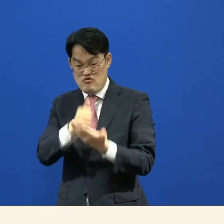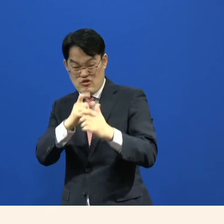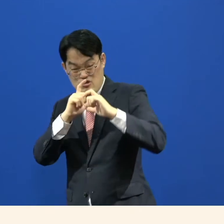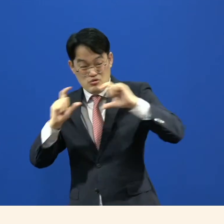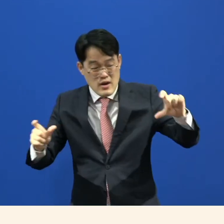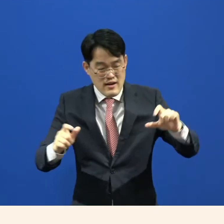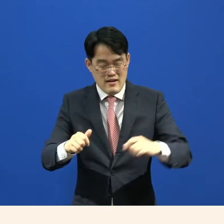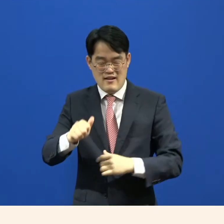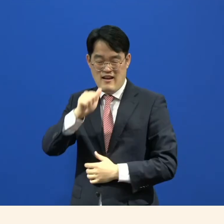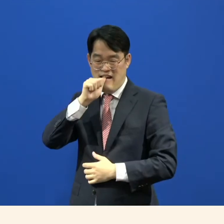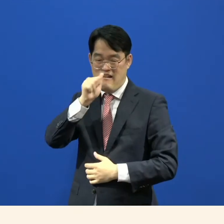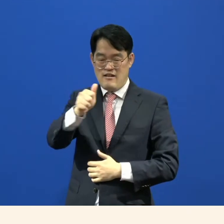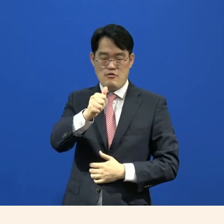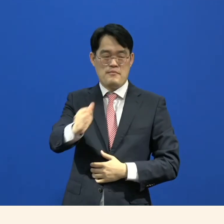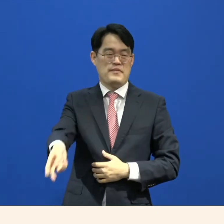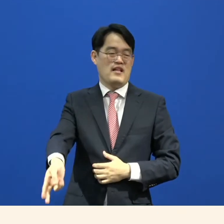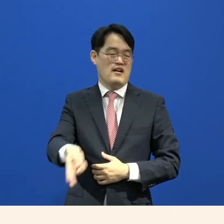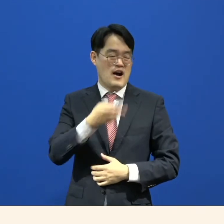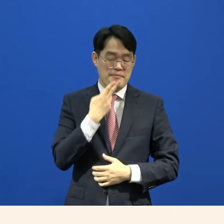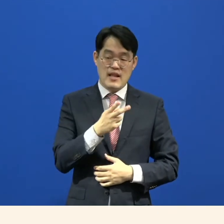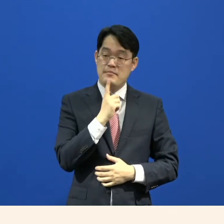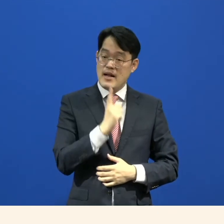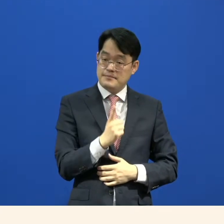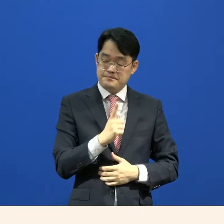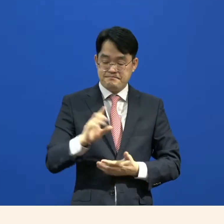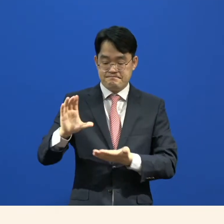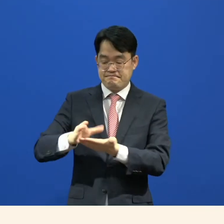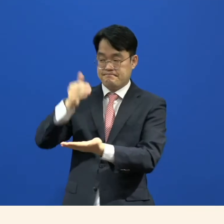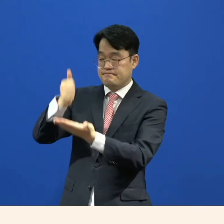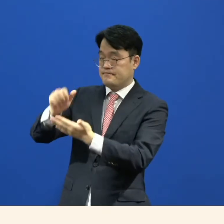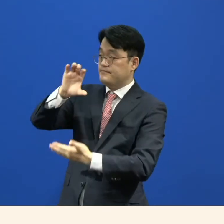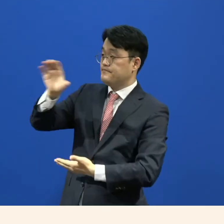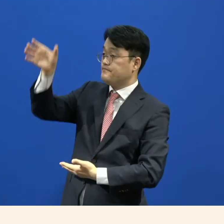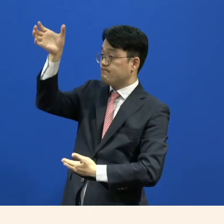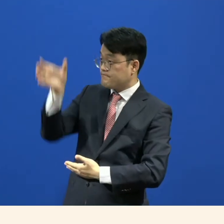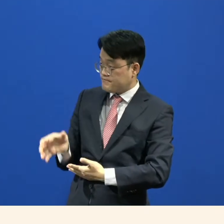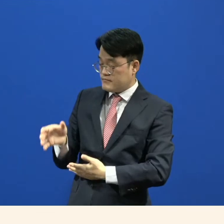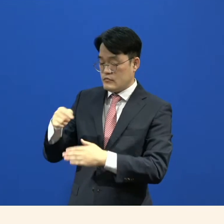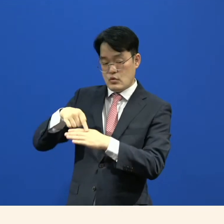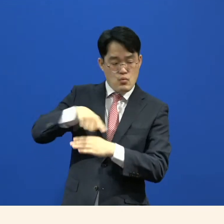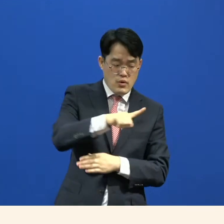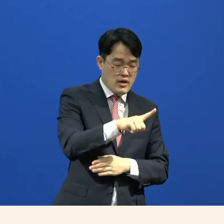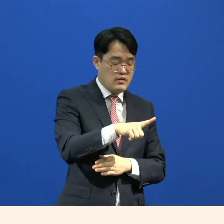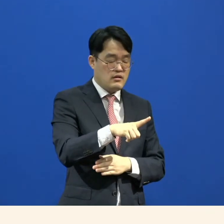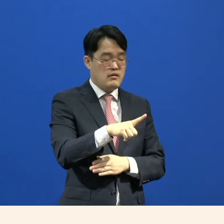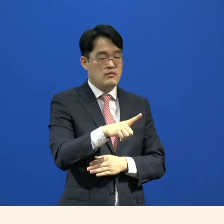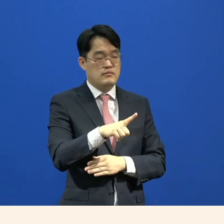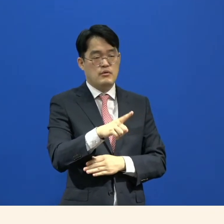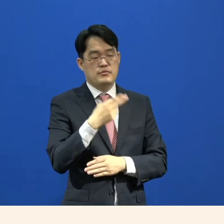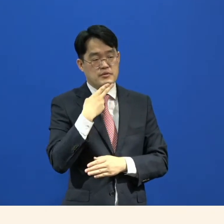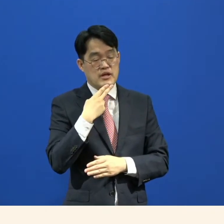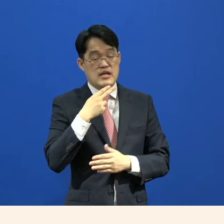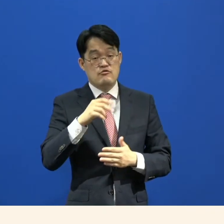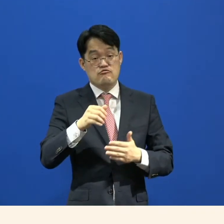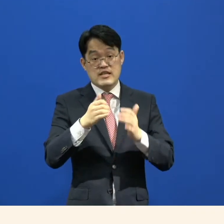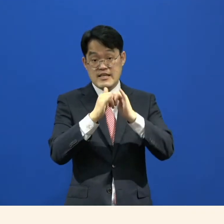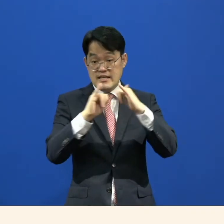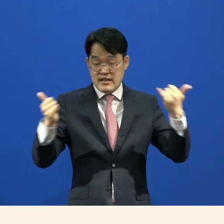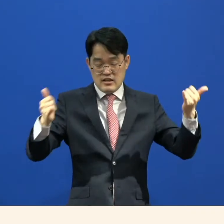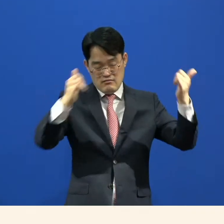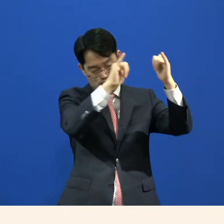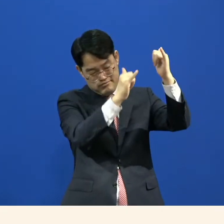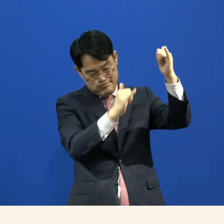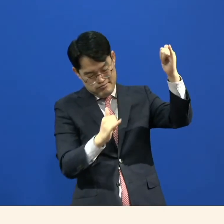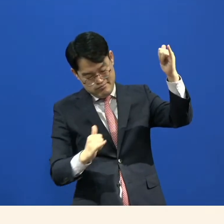그리스도의 십자가 외에는 다른 길이 없습니다. 그리스도의 십자가 사건을 가볍게 보아서는 안 돼요. 인류의 역사 가운데